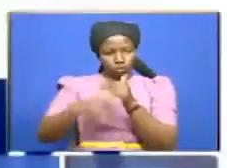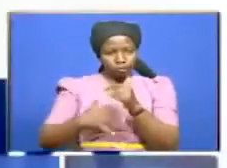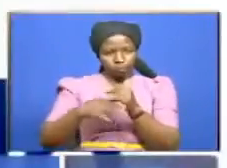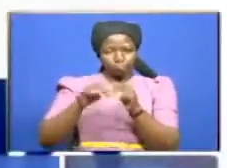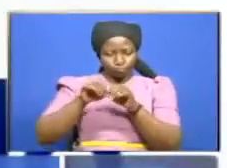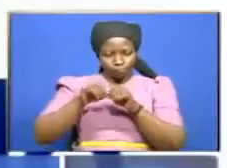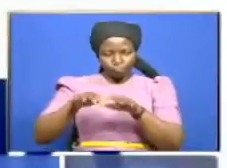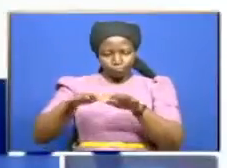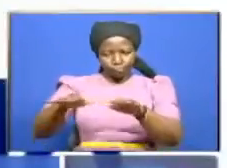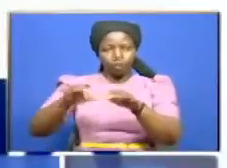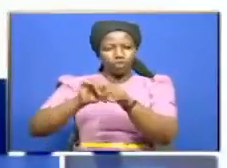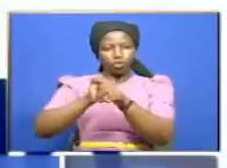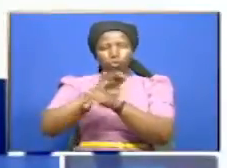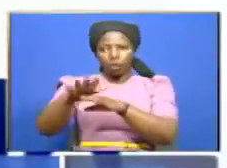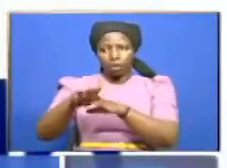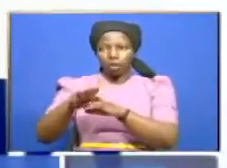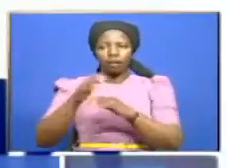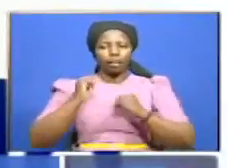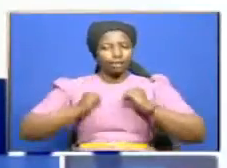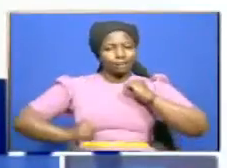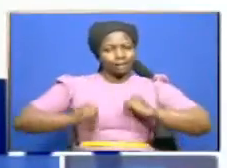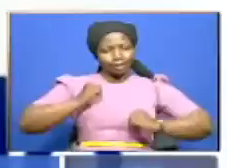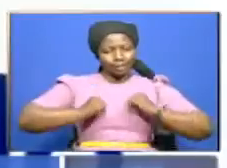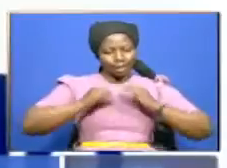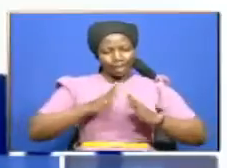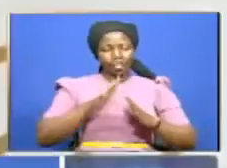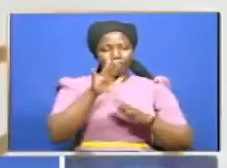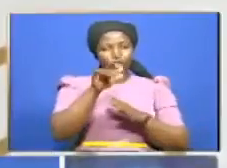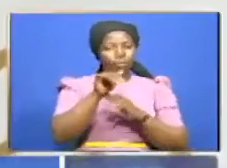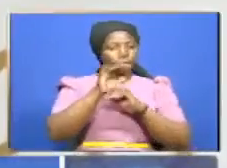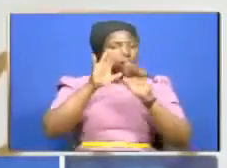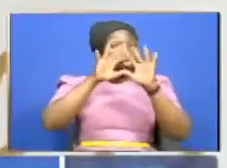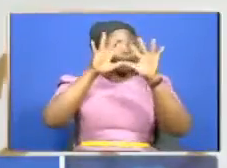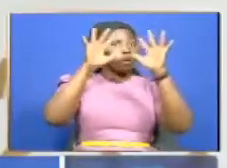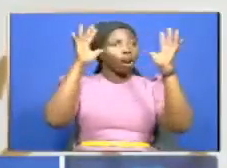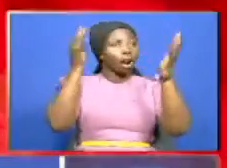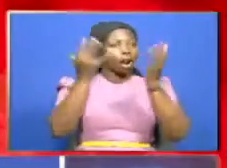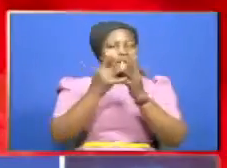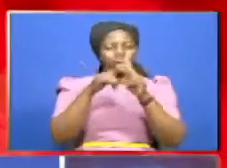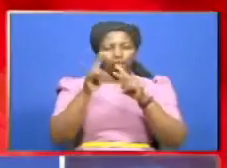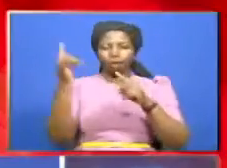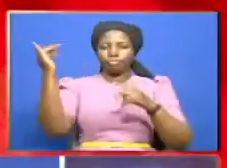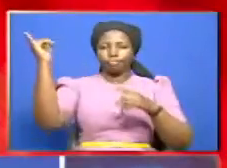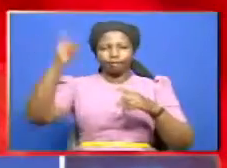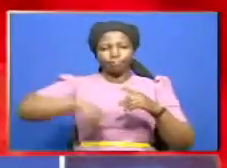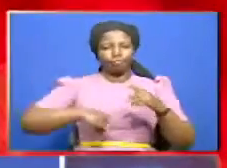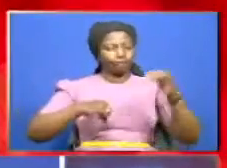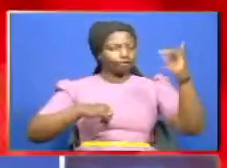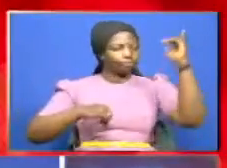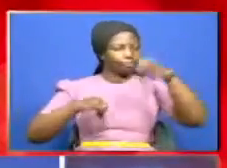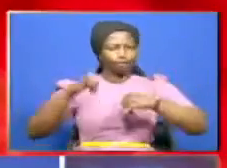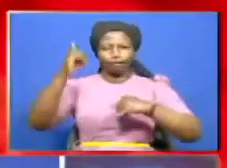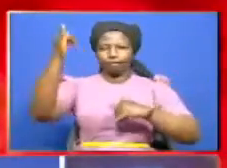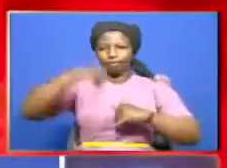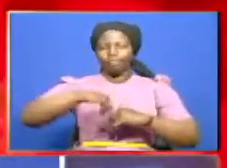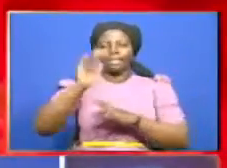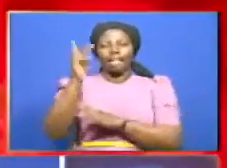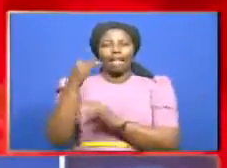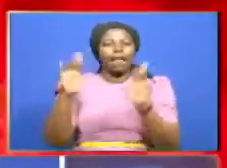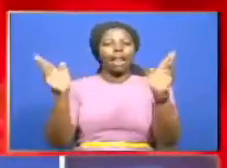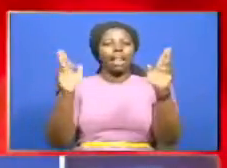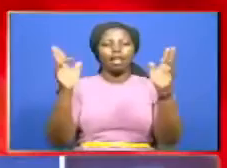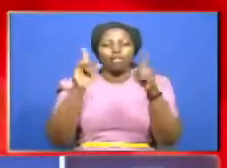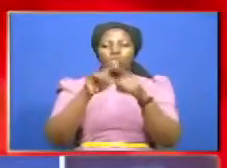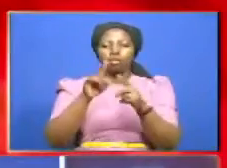Wanariadha kutoka kote duniani wataanza kuwasili nchini usiku huu, tayari kushiriki katika mashindano ya mabara